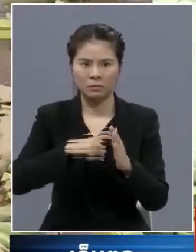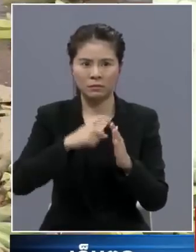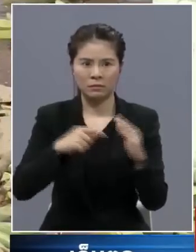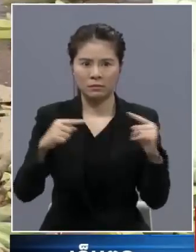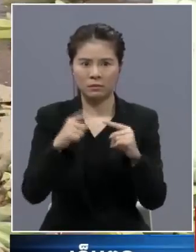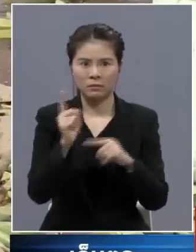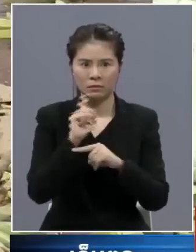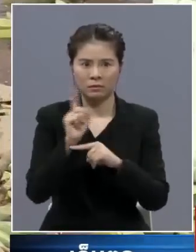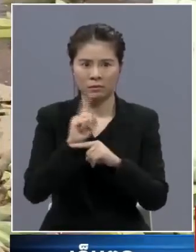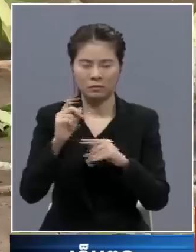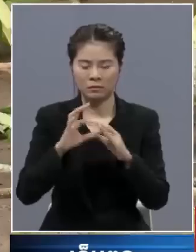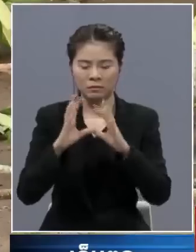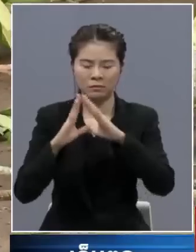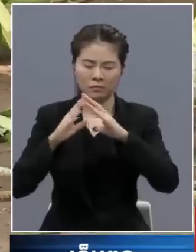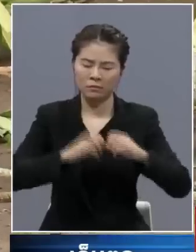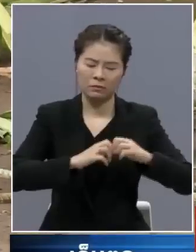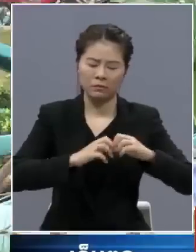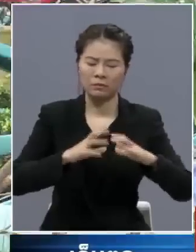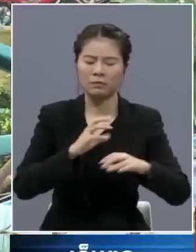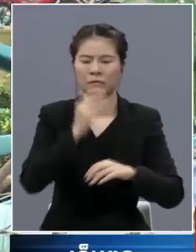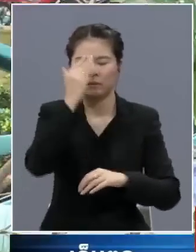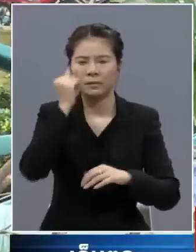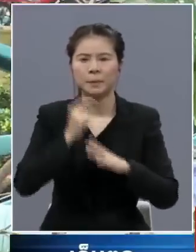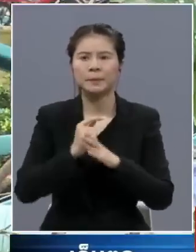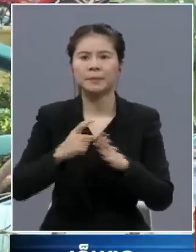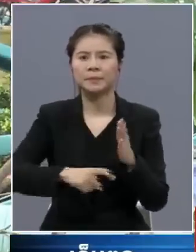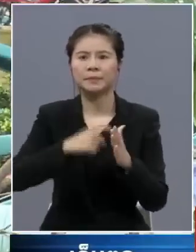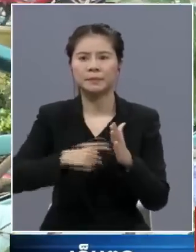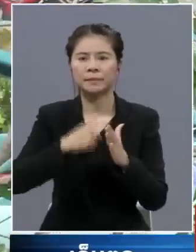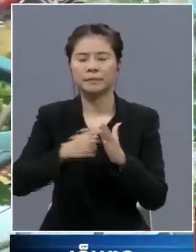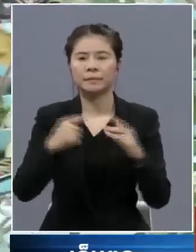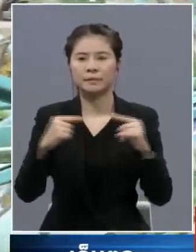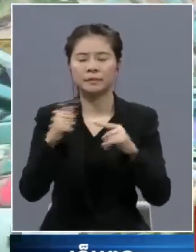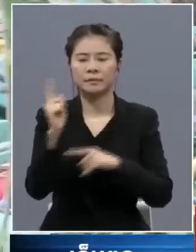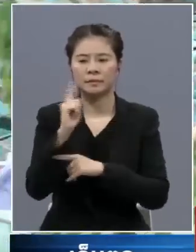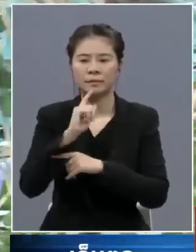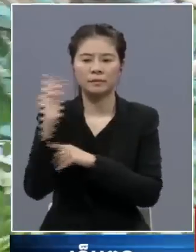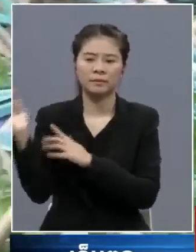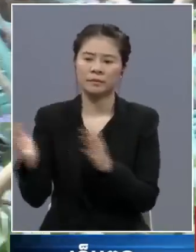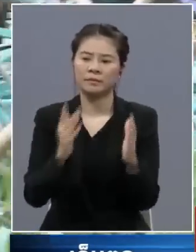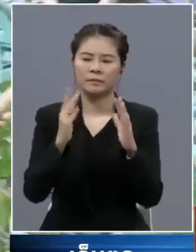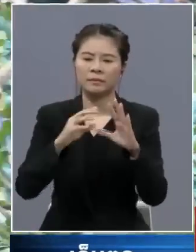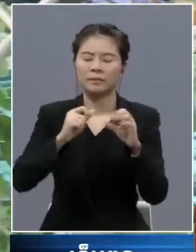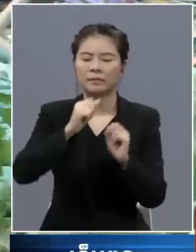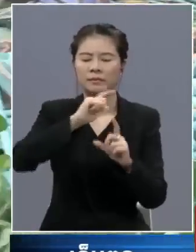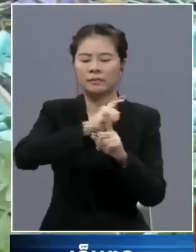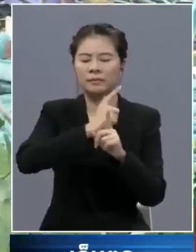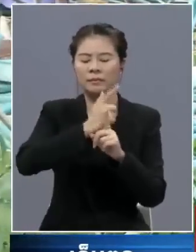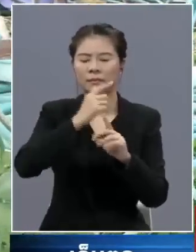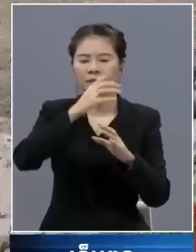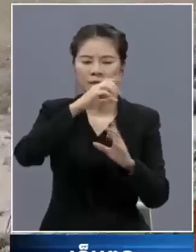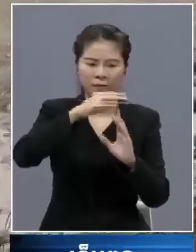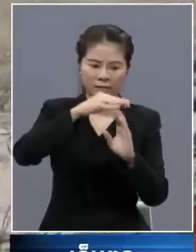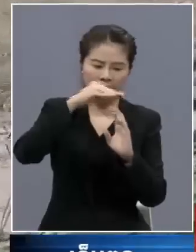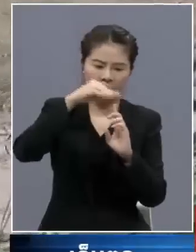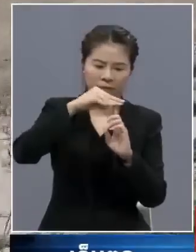อนนี้เนี่ยมันถล่มลงมาได้อย่างไรแต่ว่าในเบื้องต้นก็มีการสันนิษฐานกันนะครับถึงว่ารอยเชื่อมของเหล็กที่ต่อที่ไม่ได้มาตรฐานเมื่อล